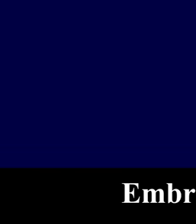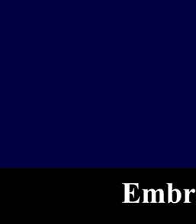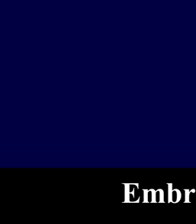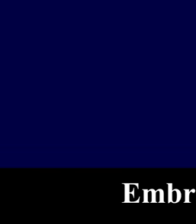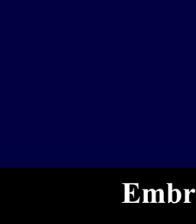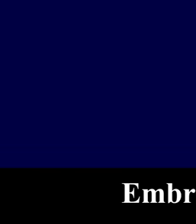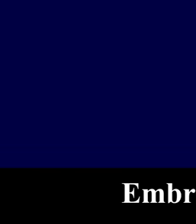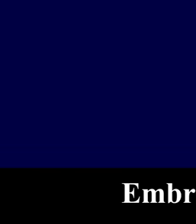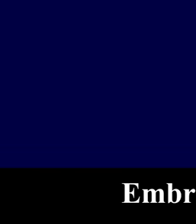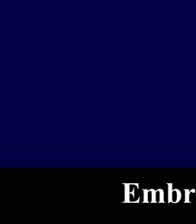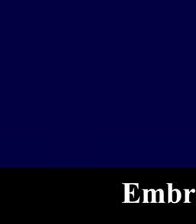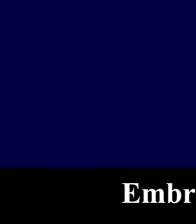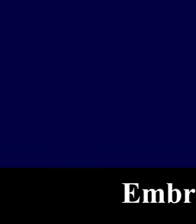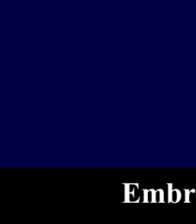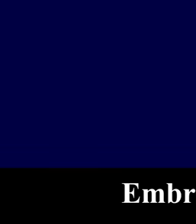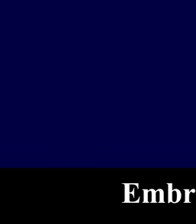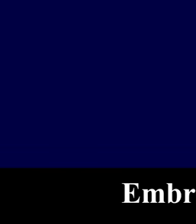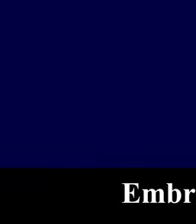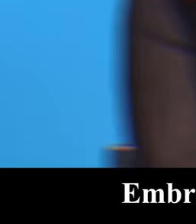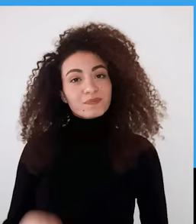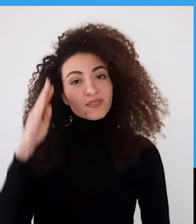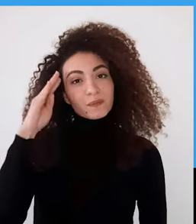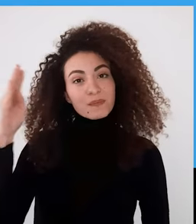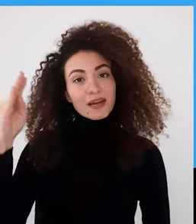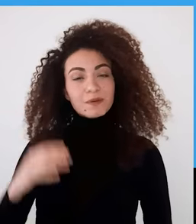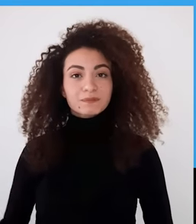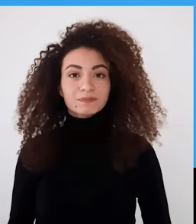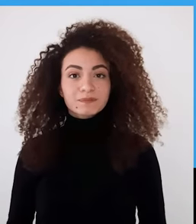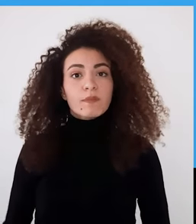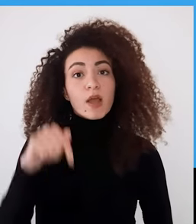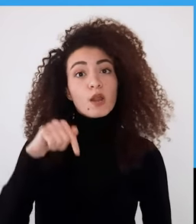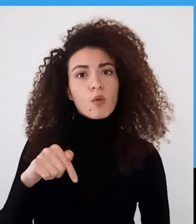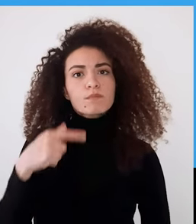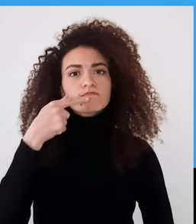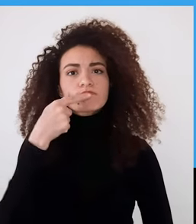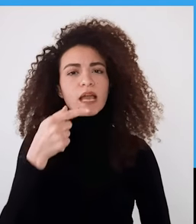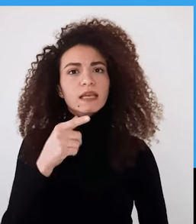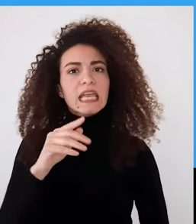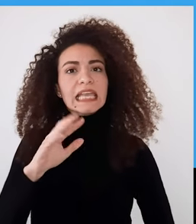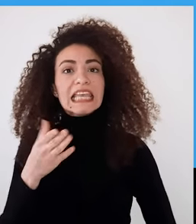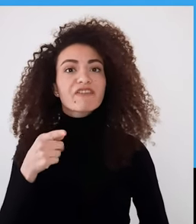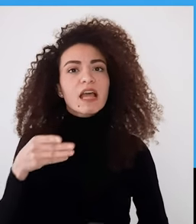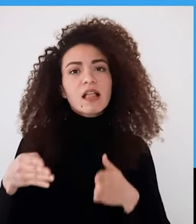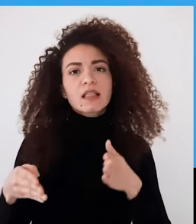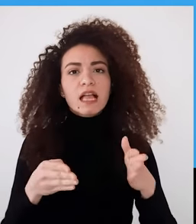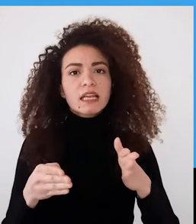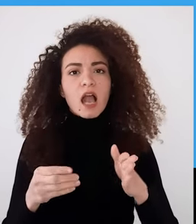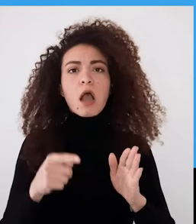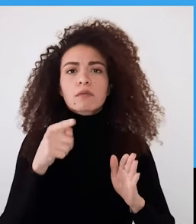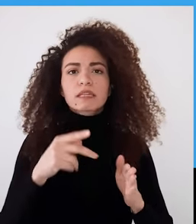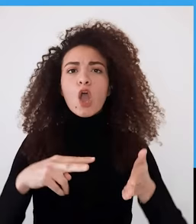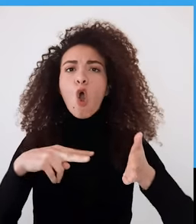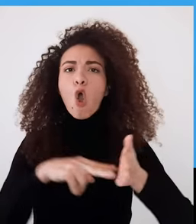تبني عقلية النمو لتحقيق حلمي الشخصي. مرحبا، اليوم رح نتعمق بإمكانية وضع